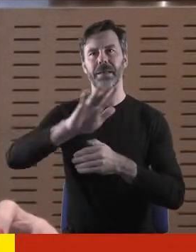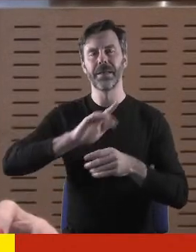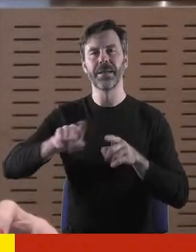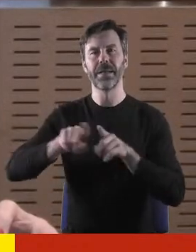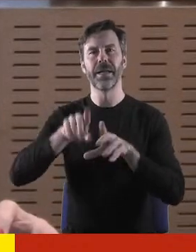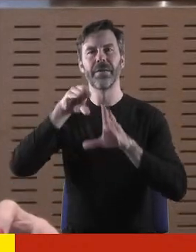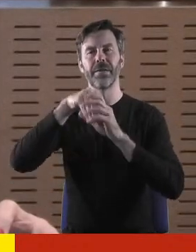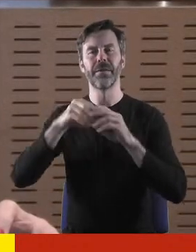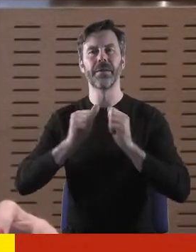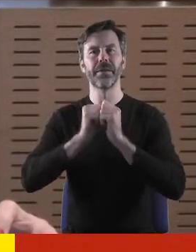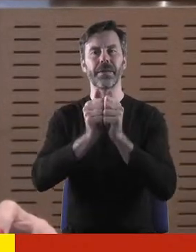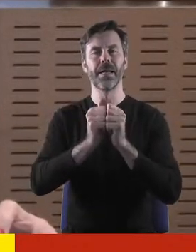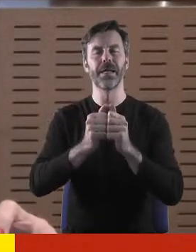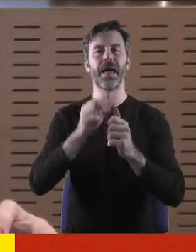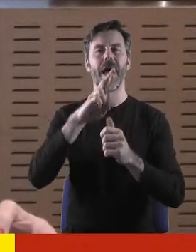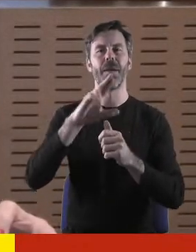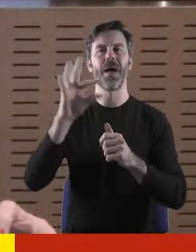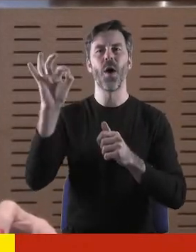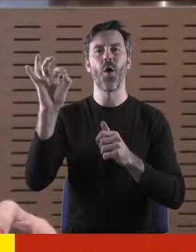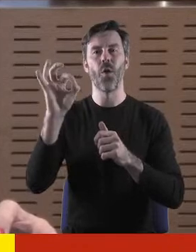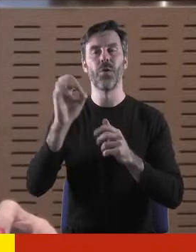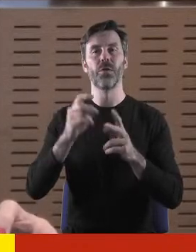realizowanych w ramach RPO województwa łódzkiego